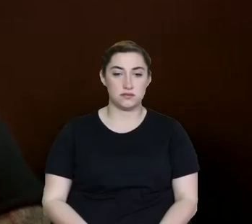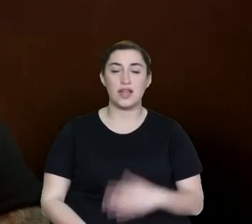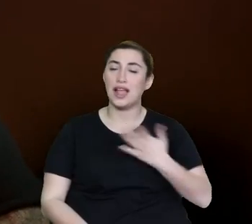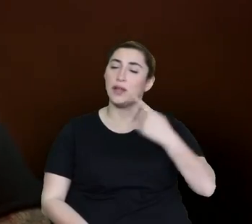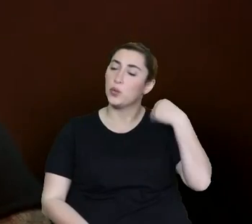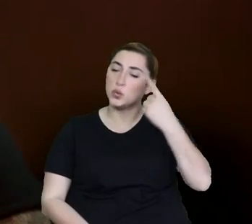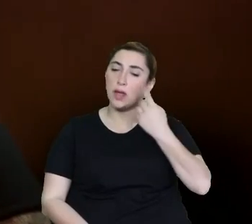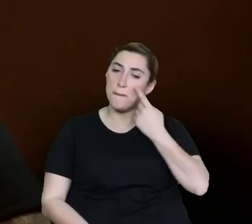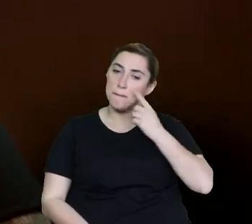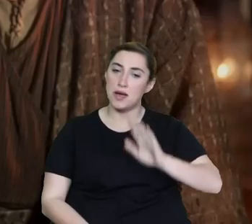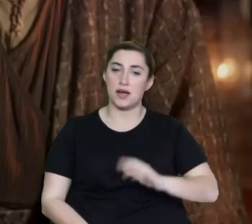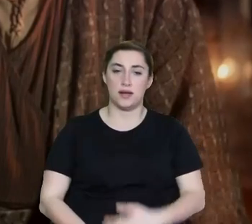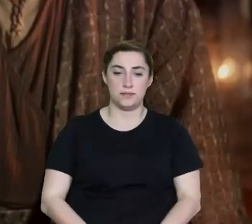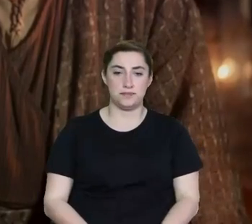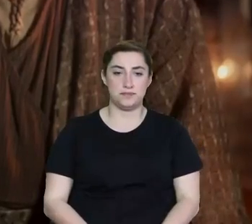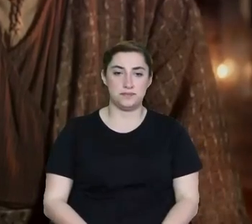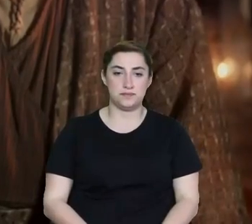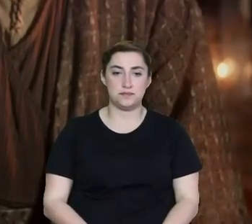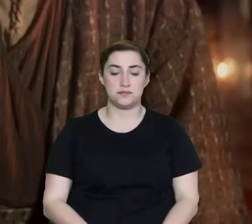Hele bir düşünelim.